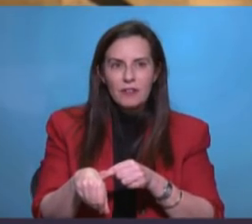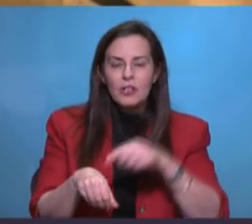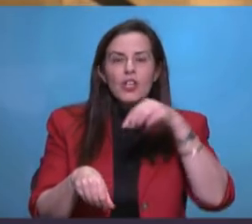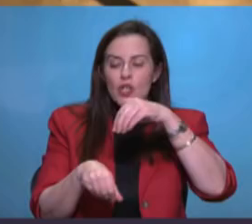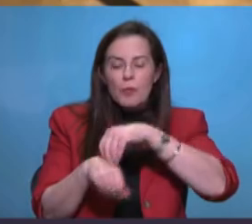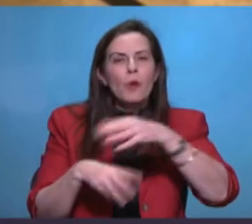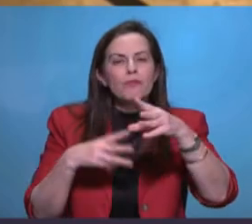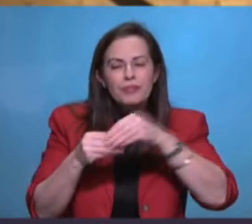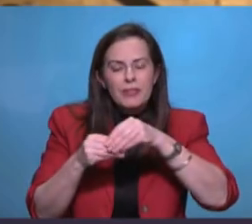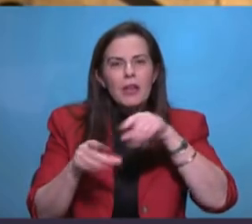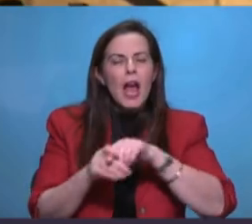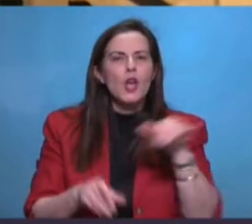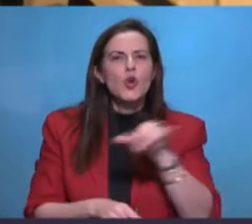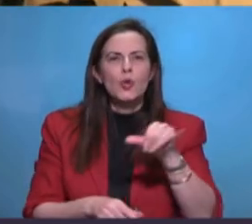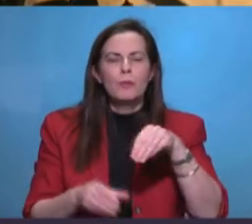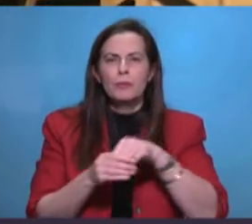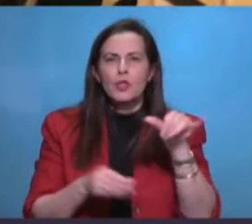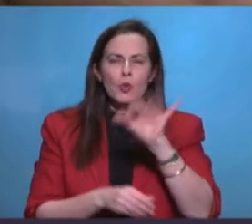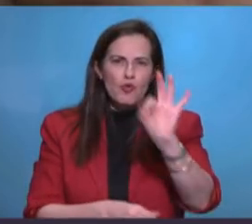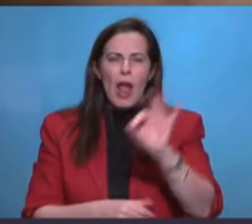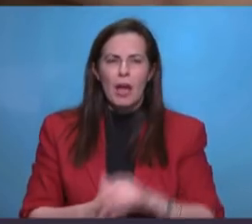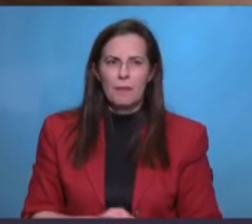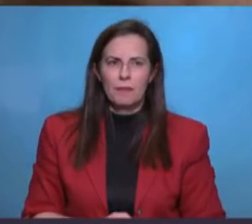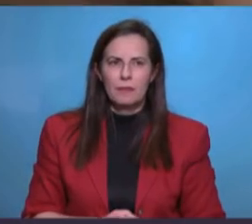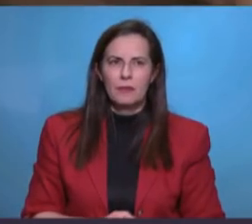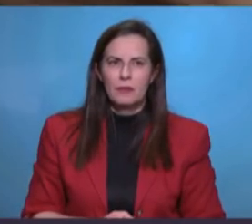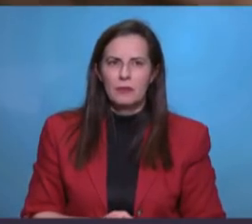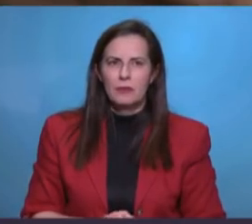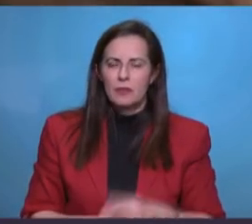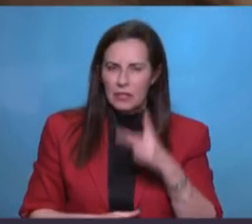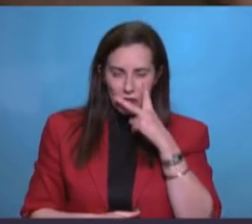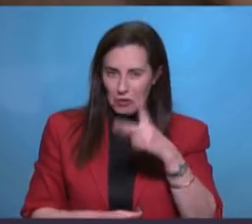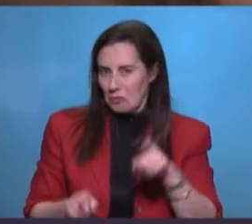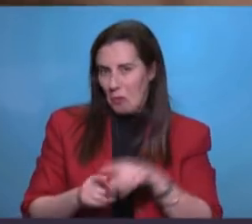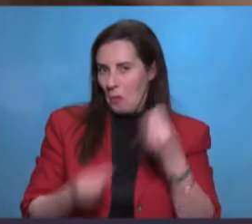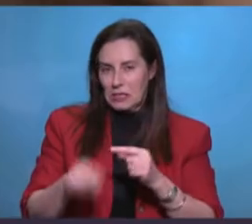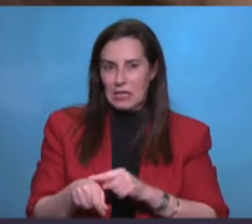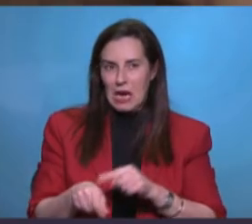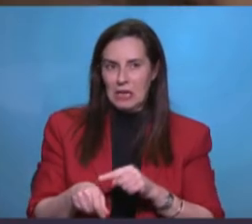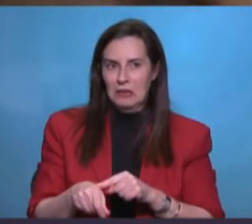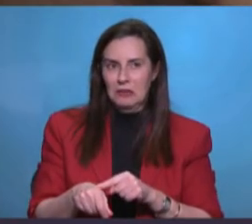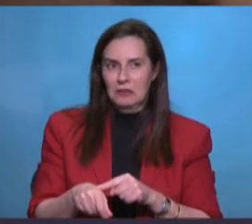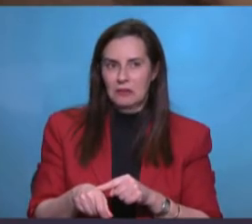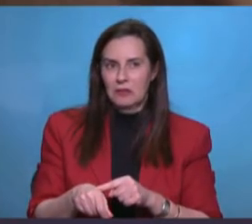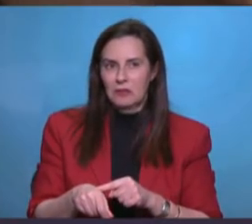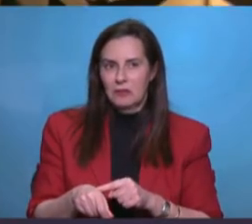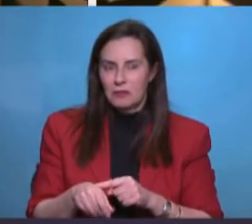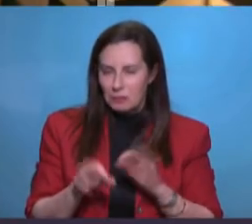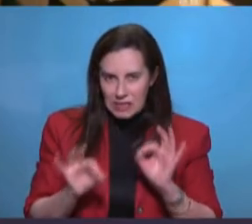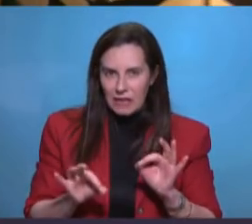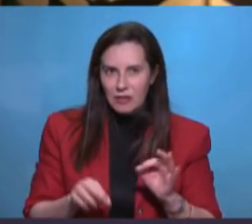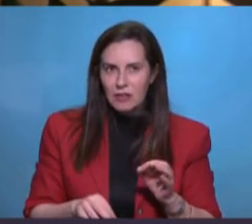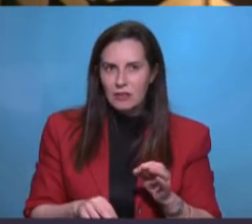שיהיה בתוכו לינק לערוץ היוטיוב שלכם. זה... אפשר להסתכל על זה כמשחק. בסדר גמור.